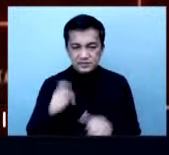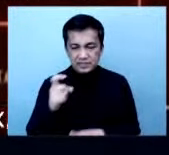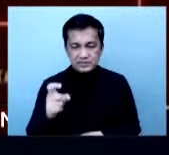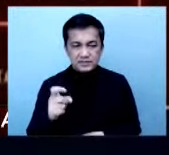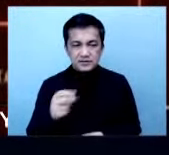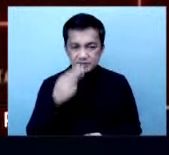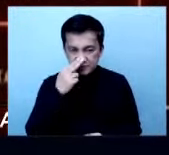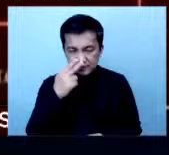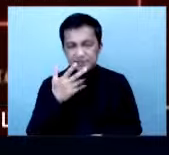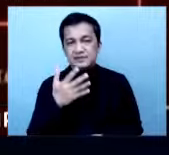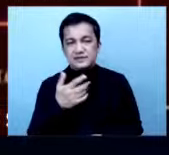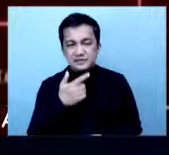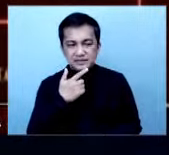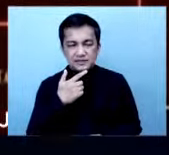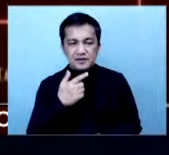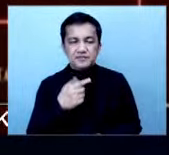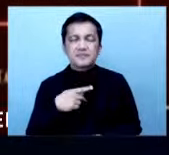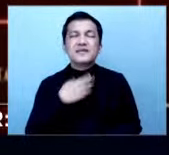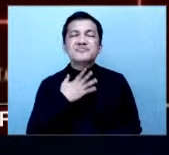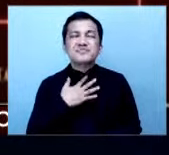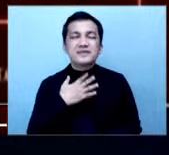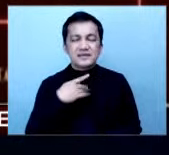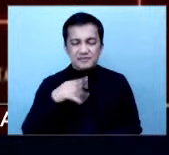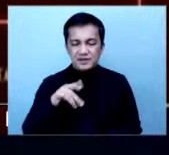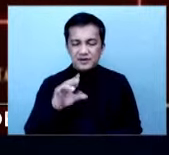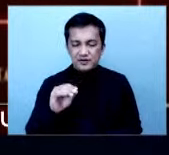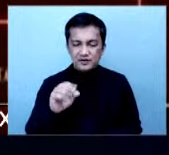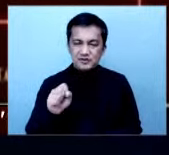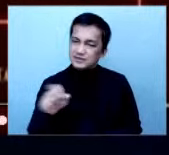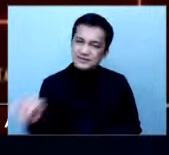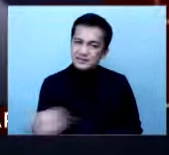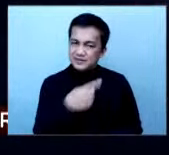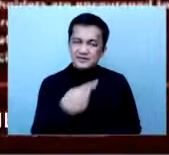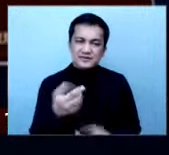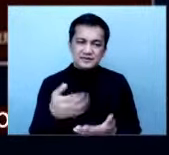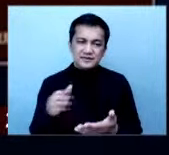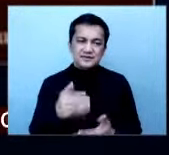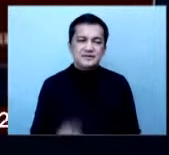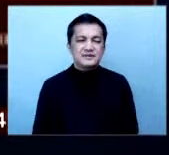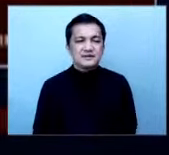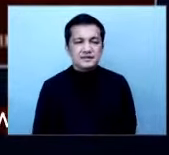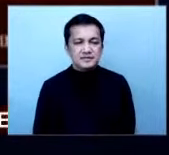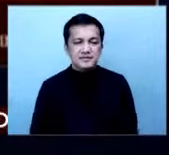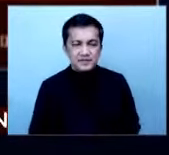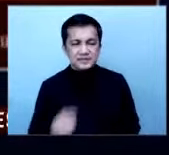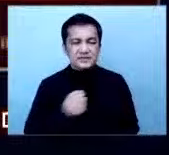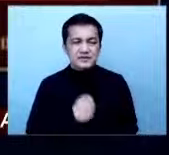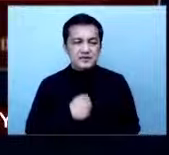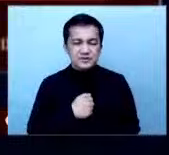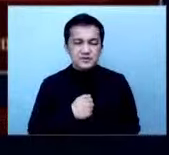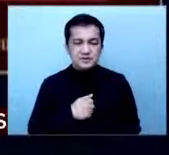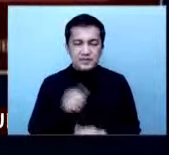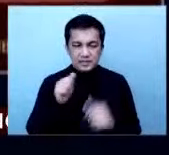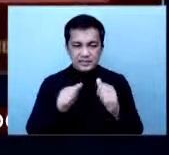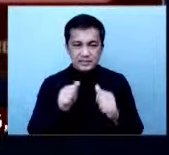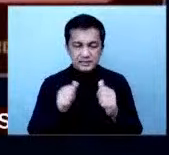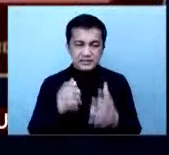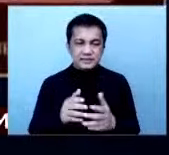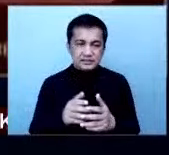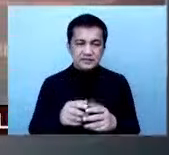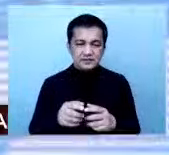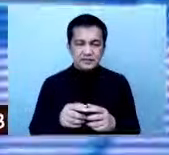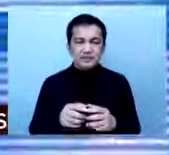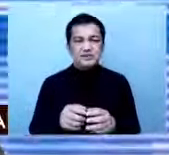sinabing Paos siya kaya kayo na lang daw ang mag-concert pero nag-sorry pa rin naman ang actress sa naudlot niyang